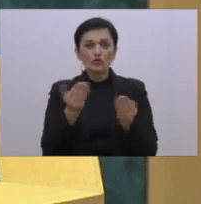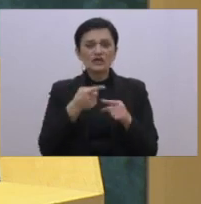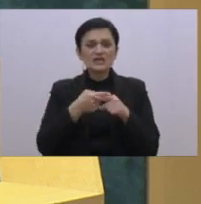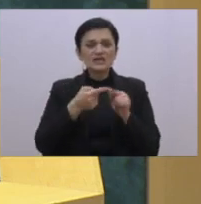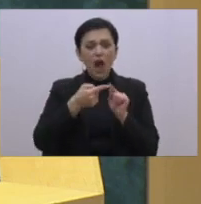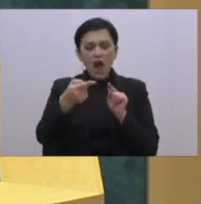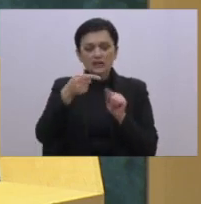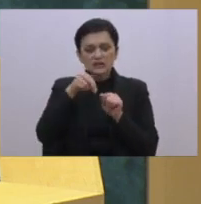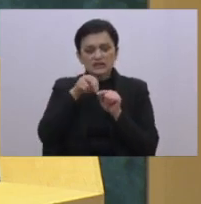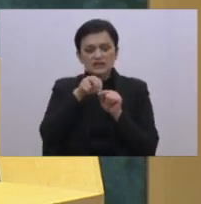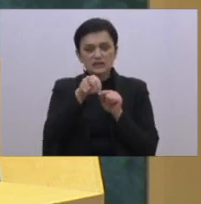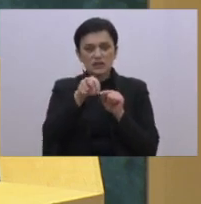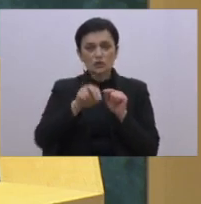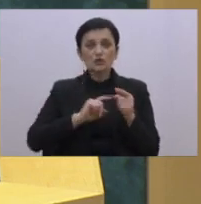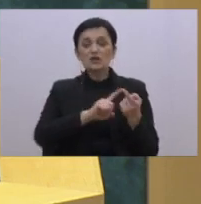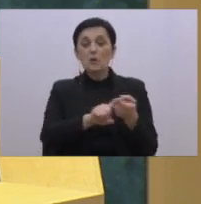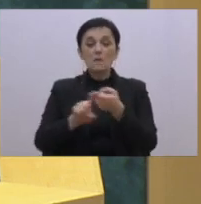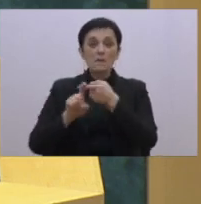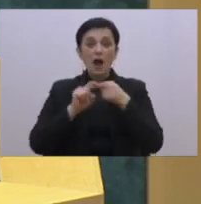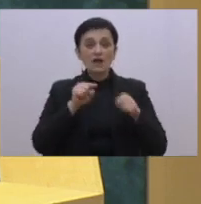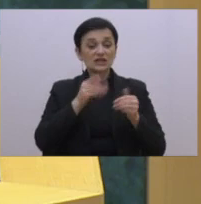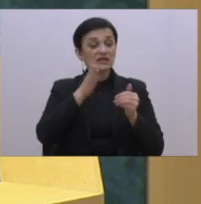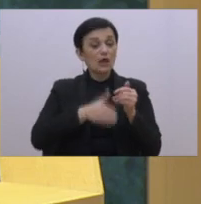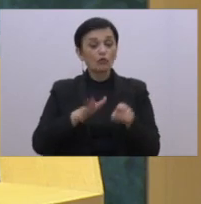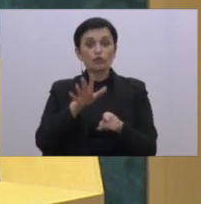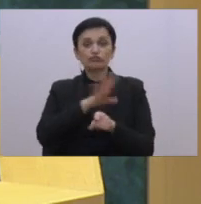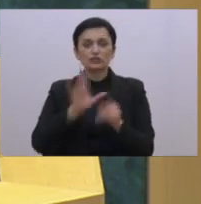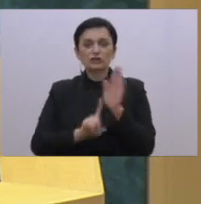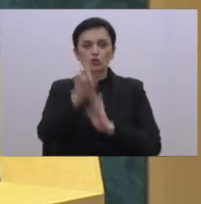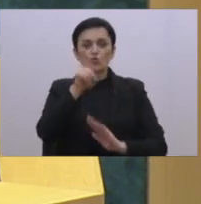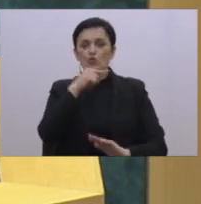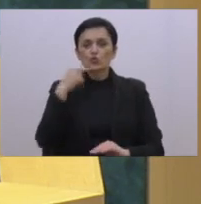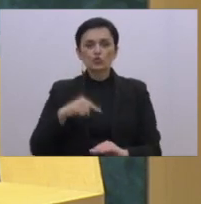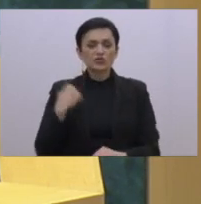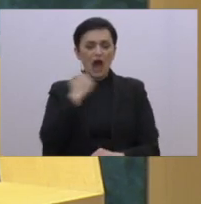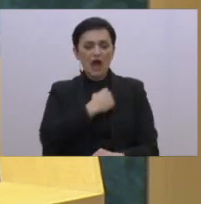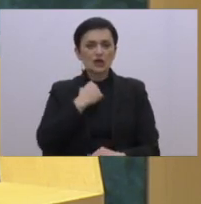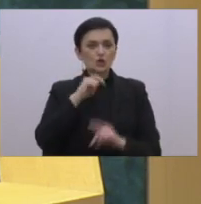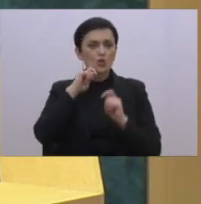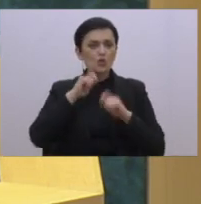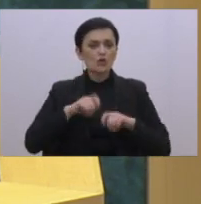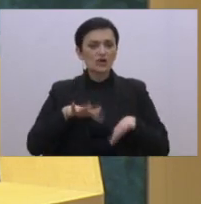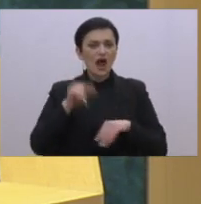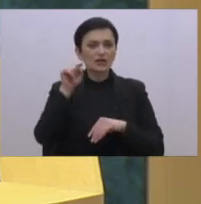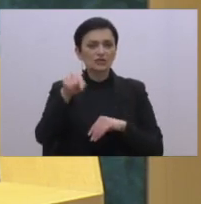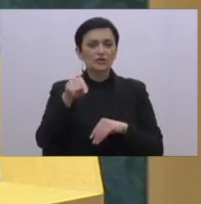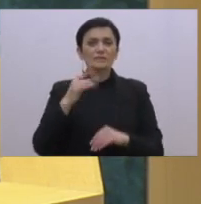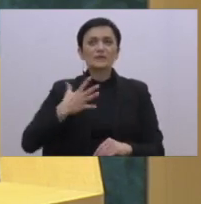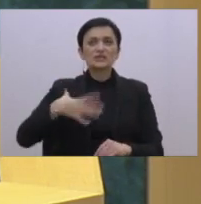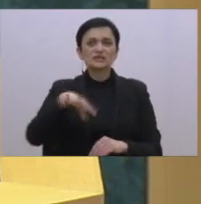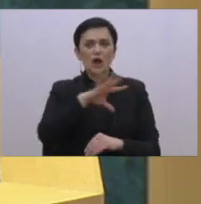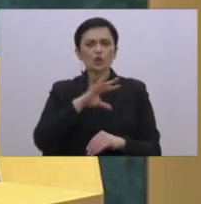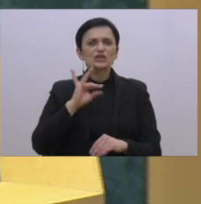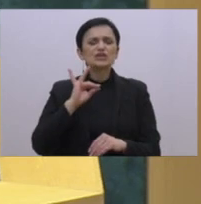სიარული. პანდემია დასრულებული არ იყო, როდესაც დაიწყო რუსეთის აგრესია უკრაინაში. საქართველო